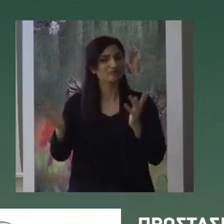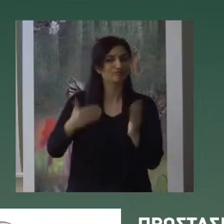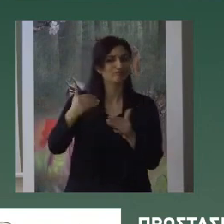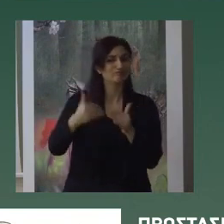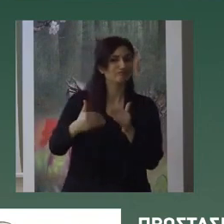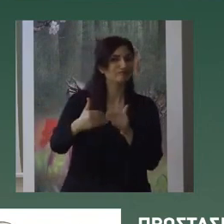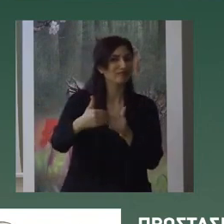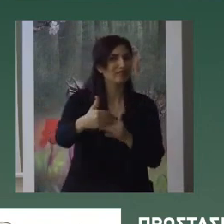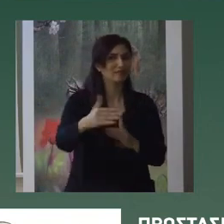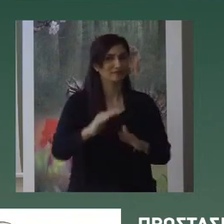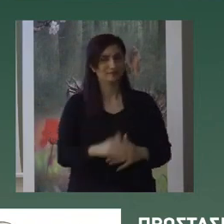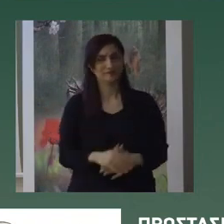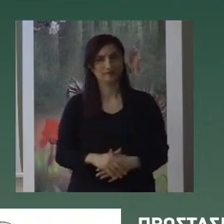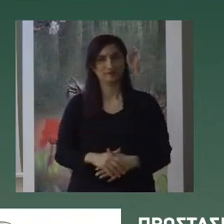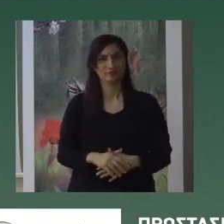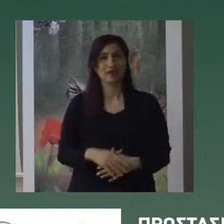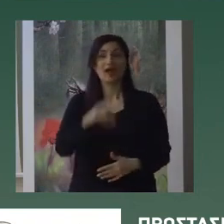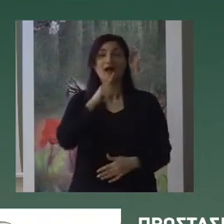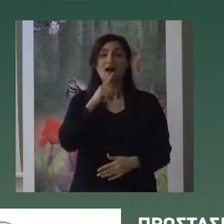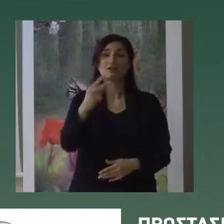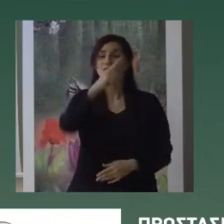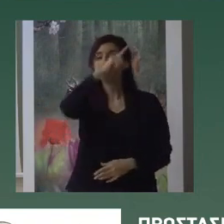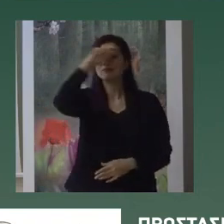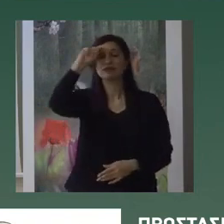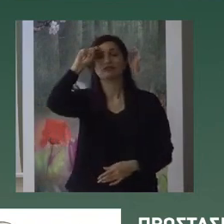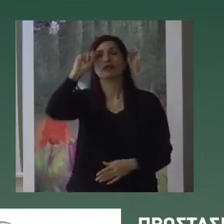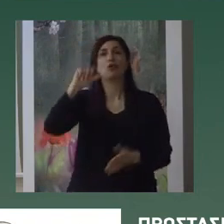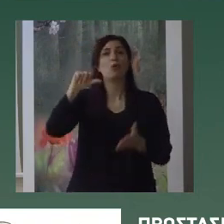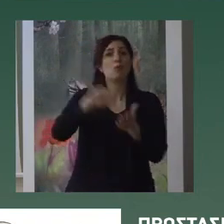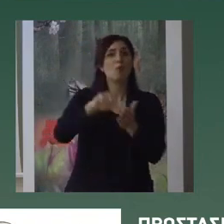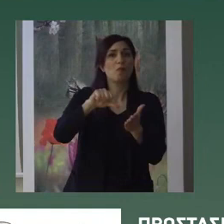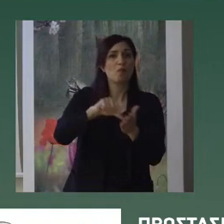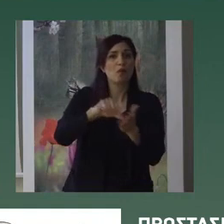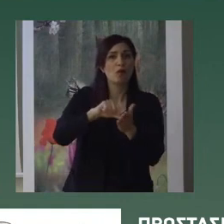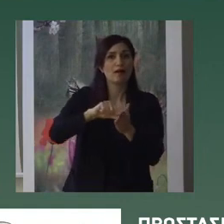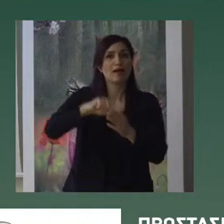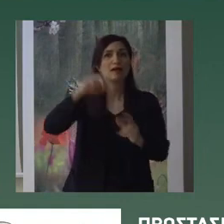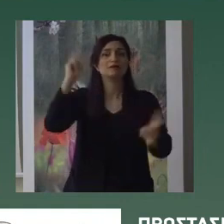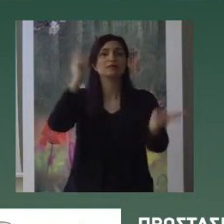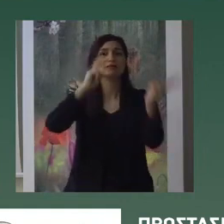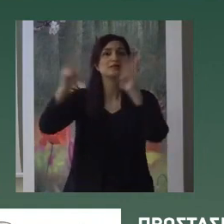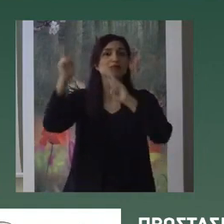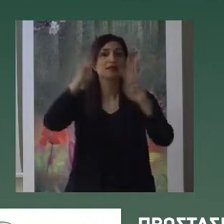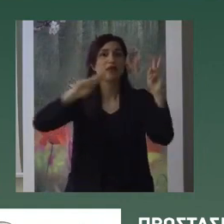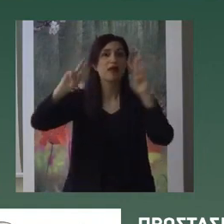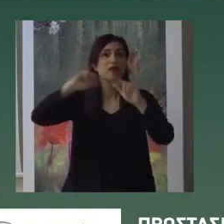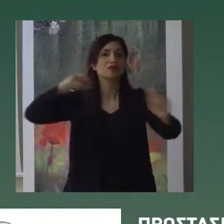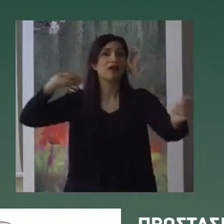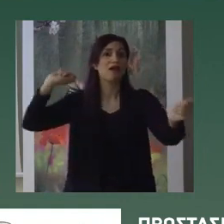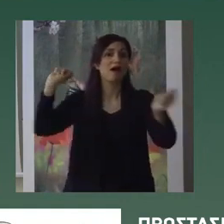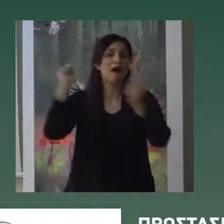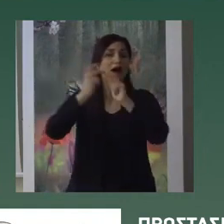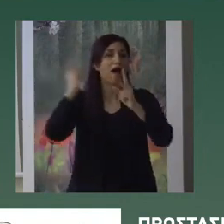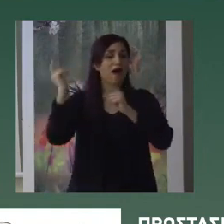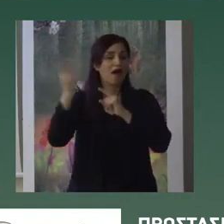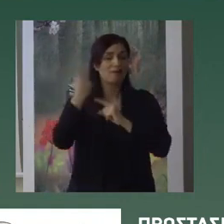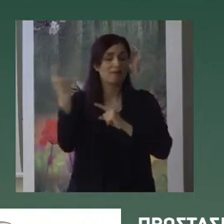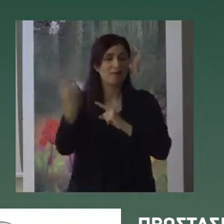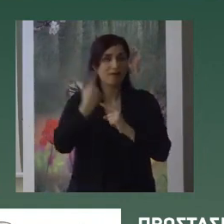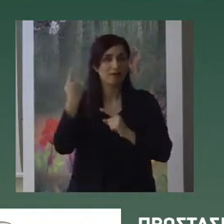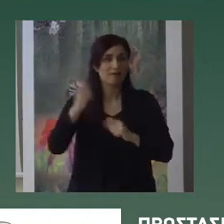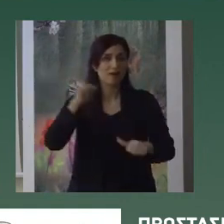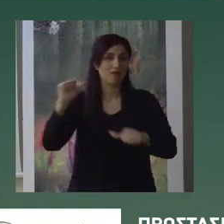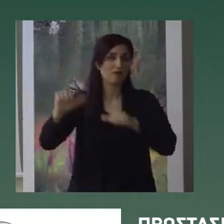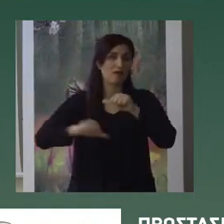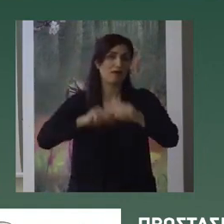πηγές, αυτή η δύσκολη σχέση μεταξύ πόλης και κλιματικής αλλαγής γίνεται πιο εύκολη. Άρα λοιπόν είναι και ζήτημα πολιτικής. Η επιστήμη το έχει